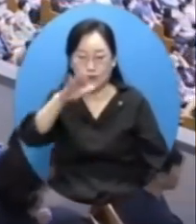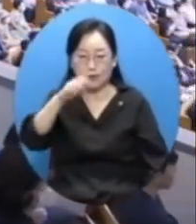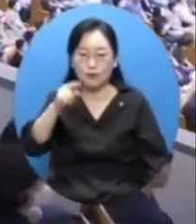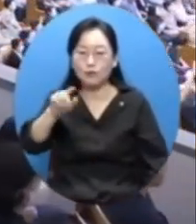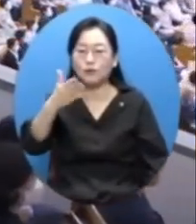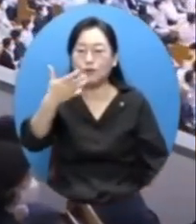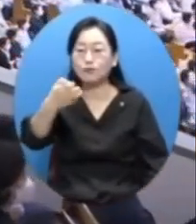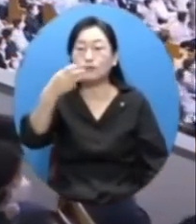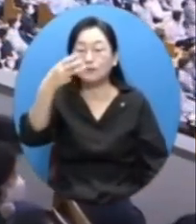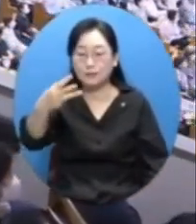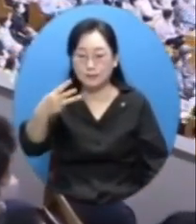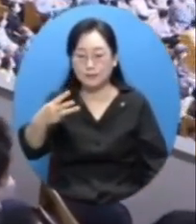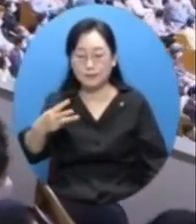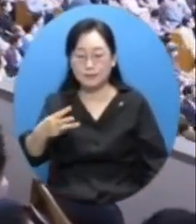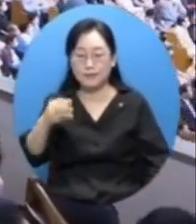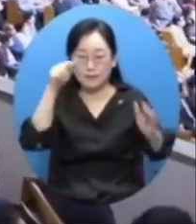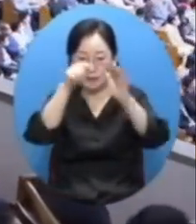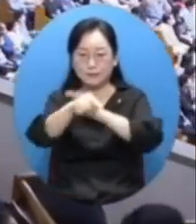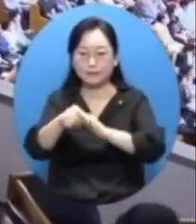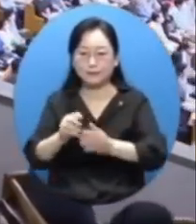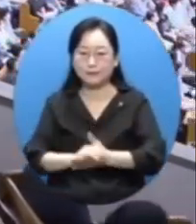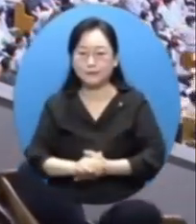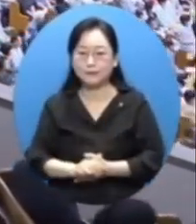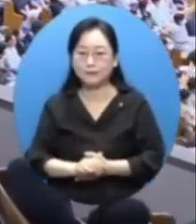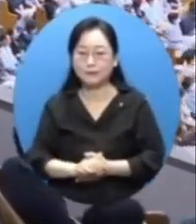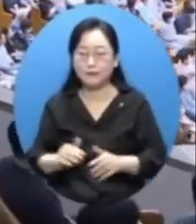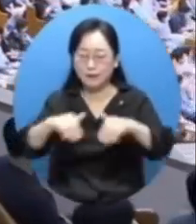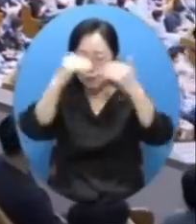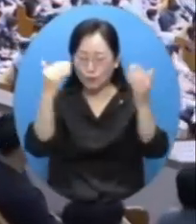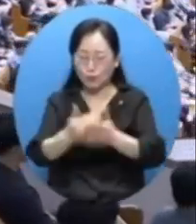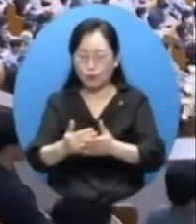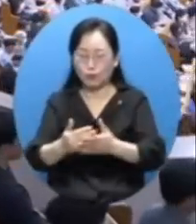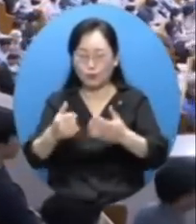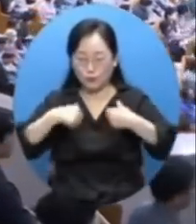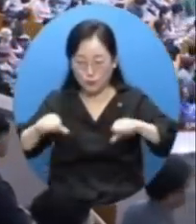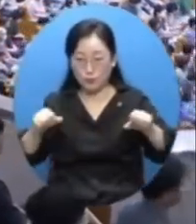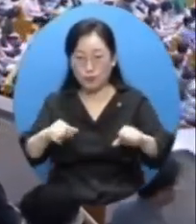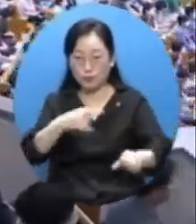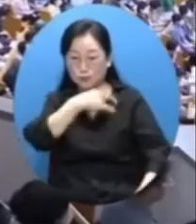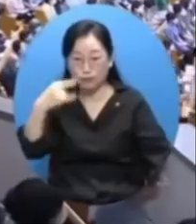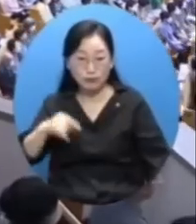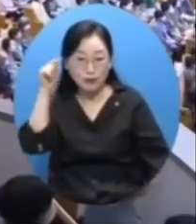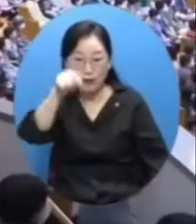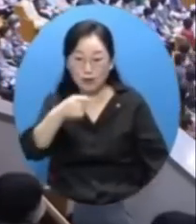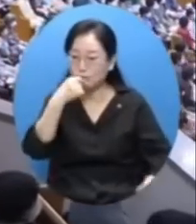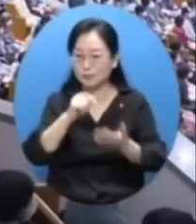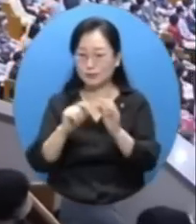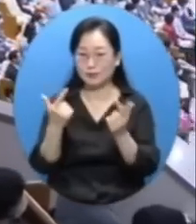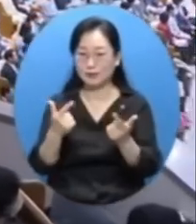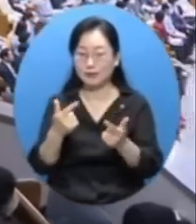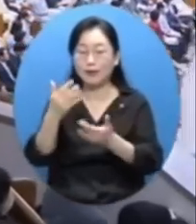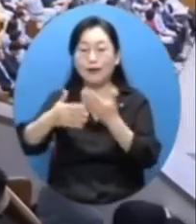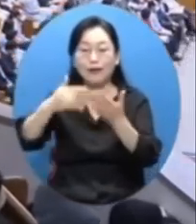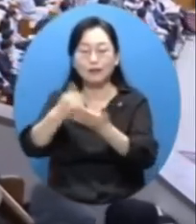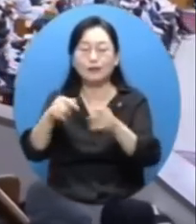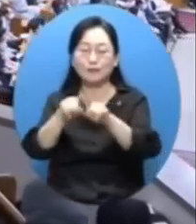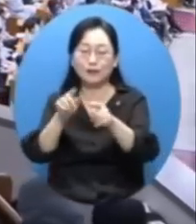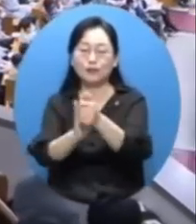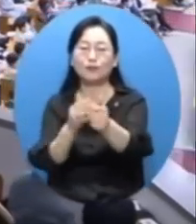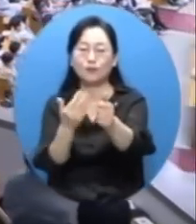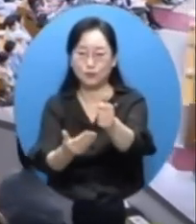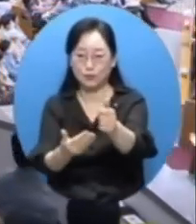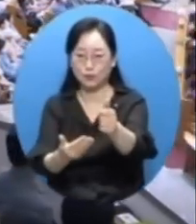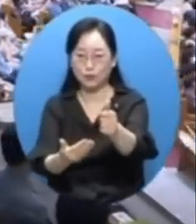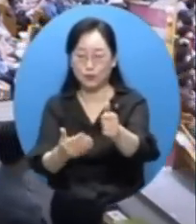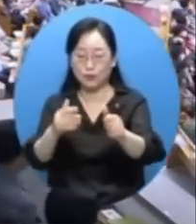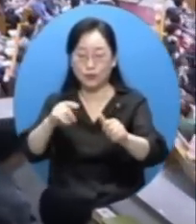1993년에 중국으로 들어갑니다. 모든 거 다 내놓고 중국으로 가는 것이 쉬운 일은 아닙니다. 그런데 하나님께서 함께 해주셨습니다.